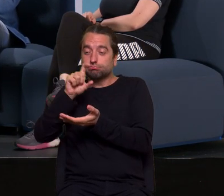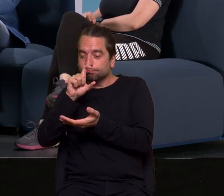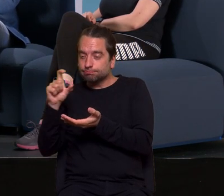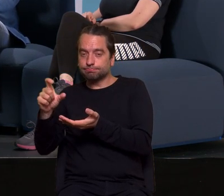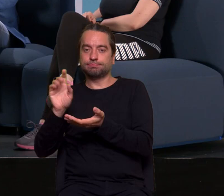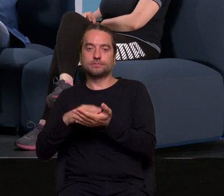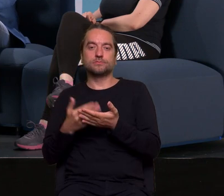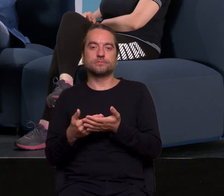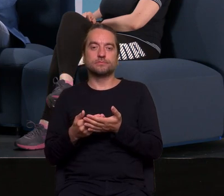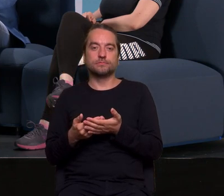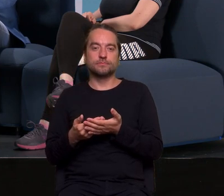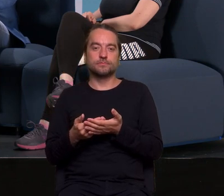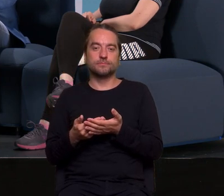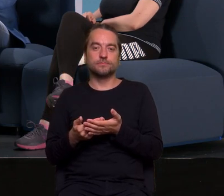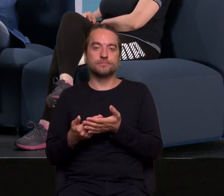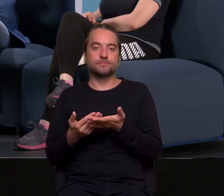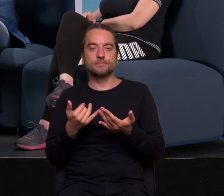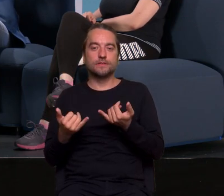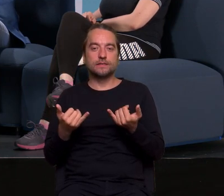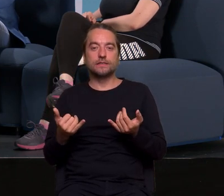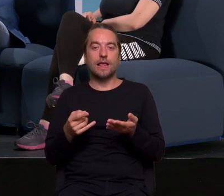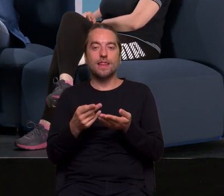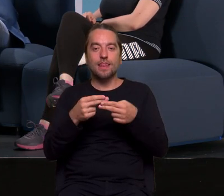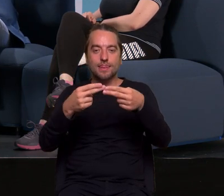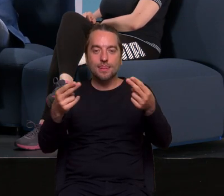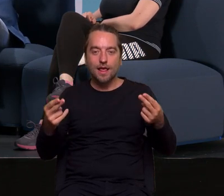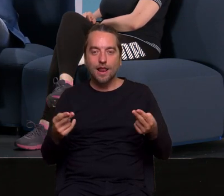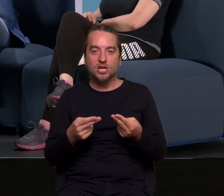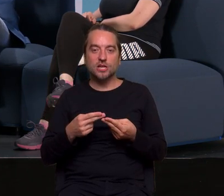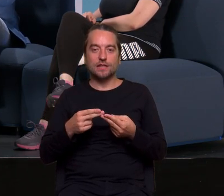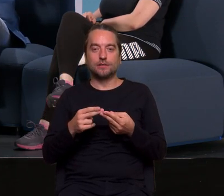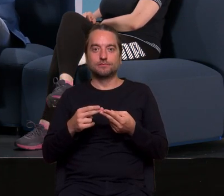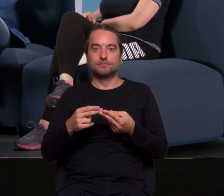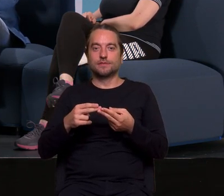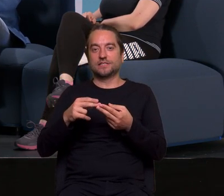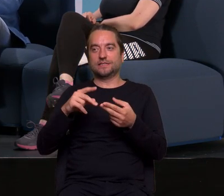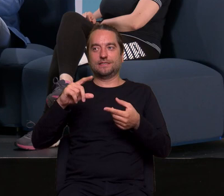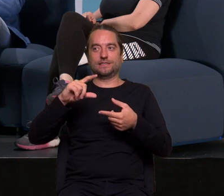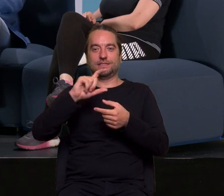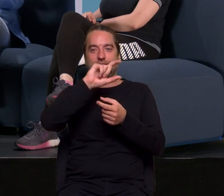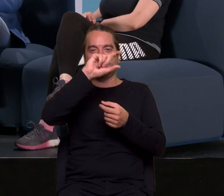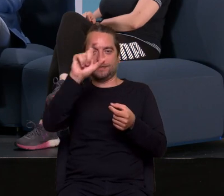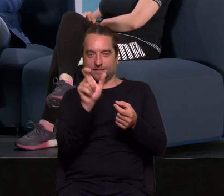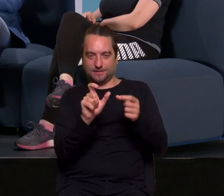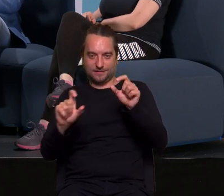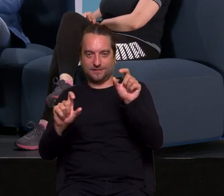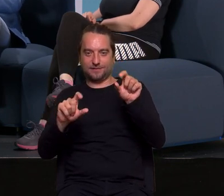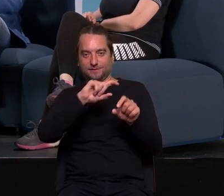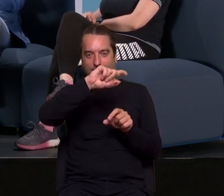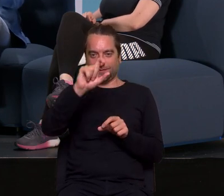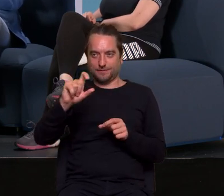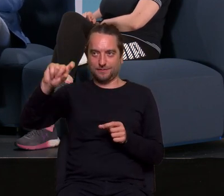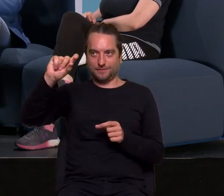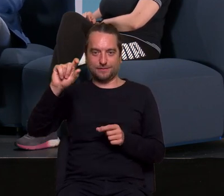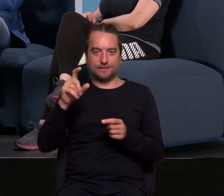przedmiotów, jak na przykład talerze ze swastyką czy inne tego typu przedmioty, było bardzo dużo i one